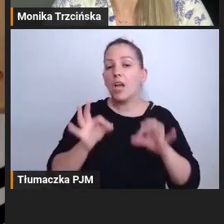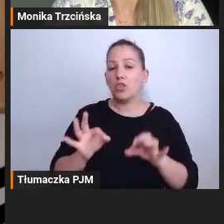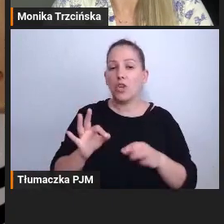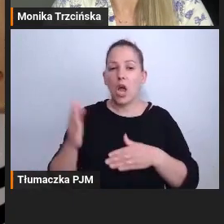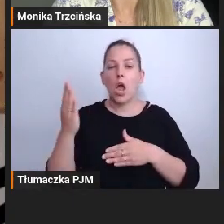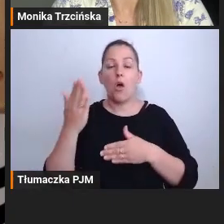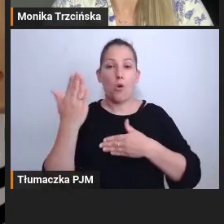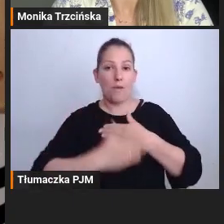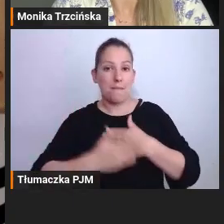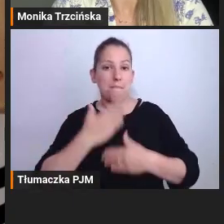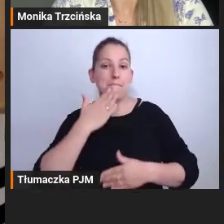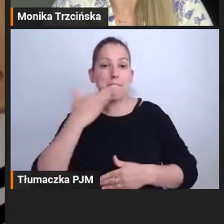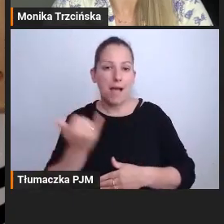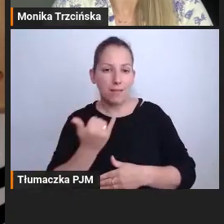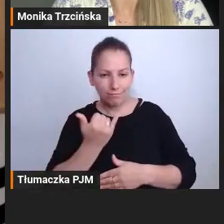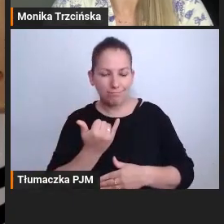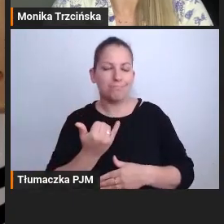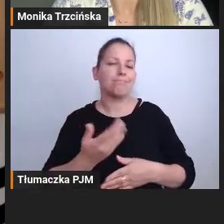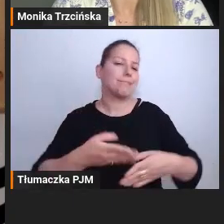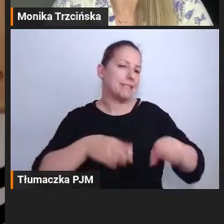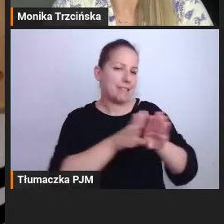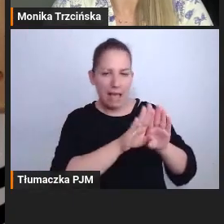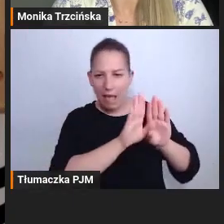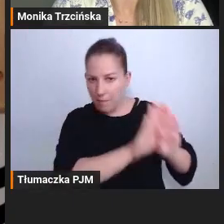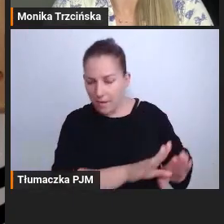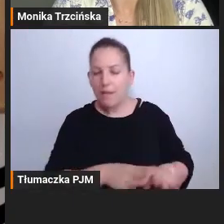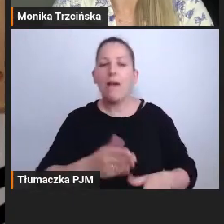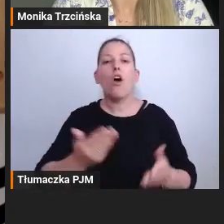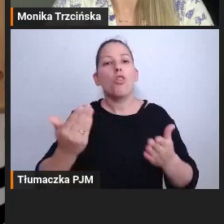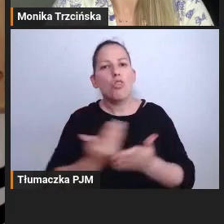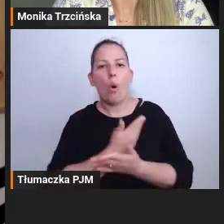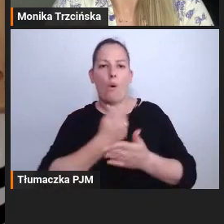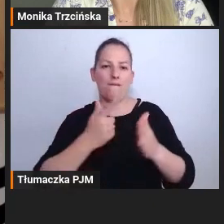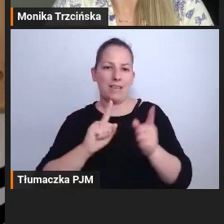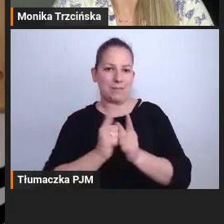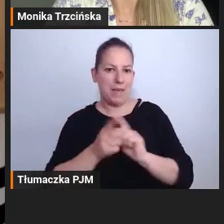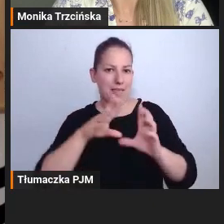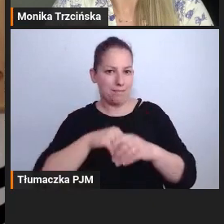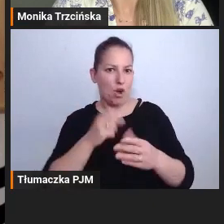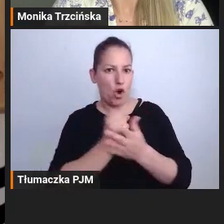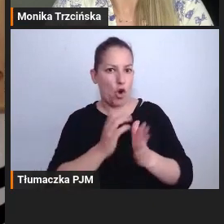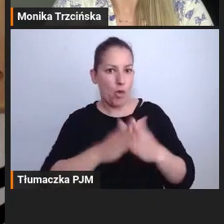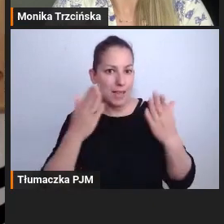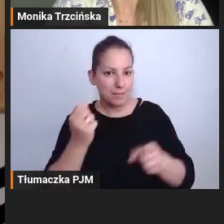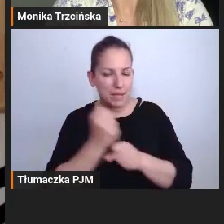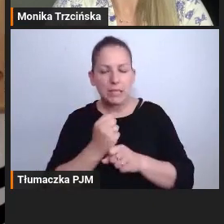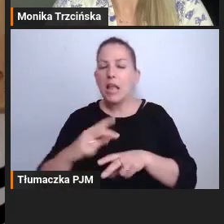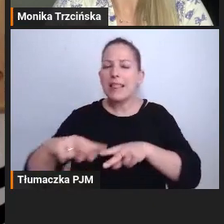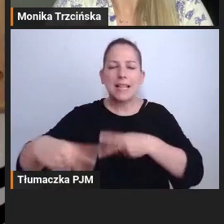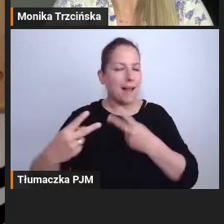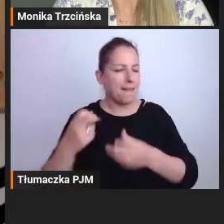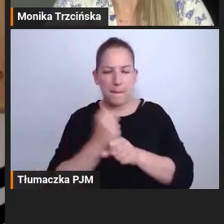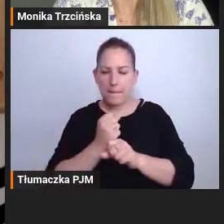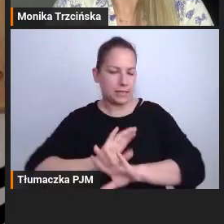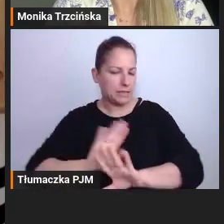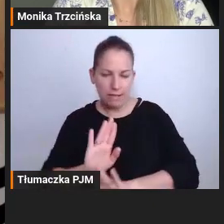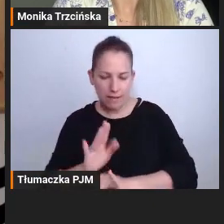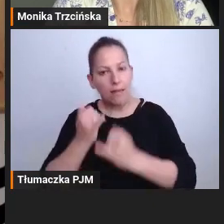maja zamykamy jakby, mówimy o kolejnych zmianach w kodeksie pracy, już nie tych dotyczących pracy zdalnej, ale innych.